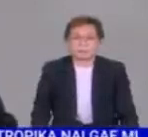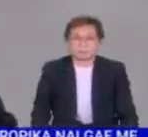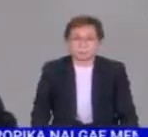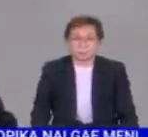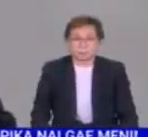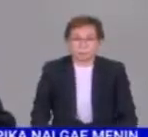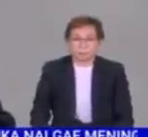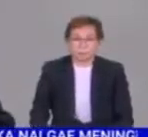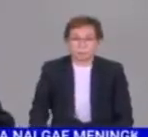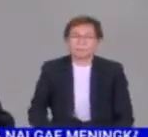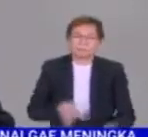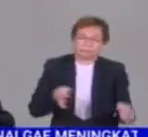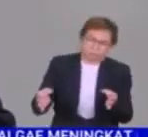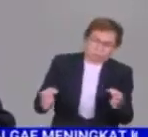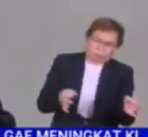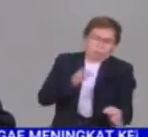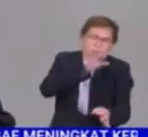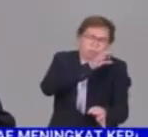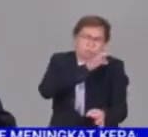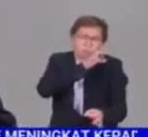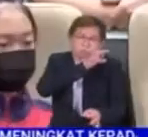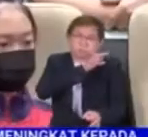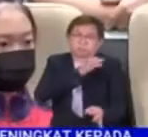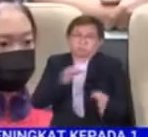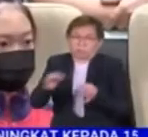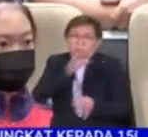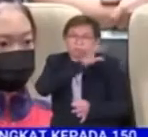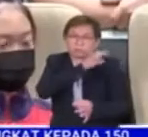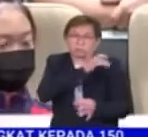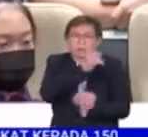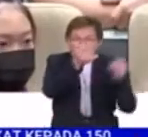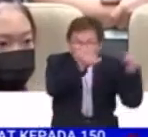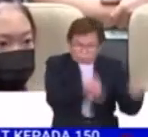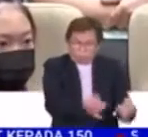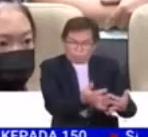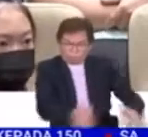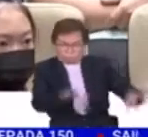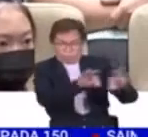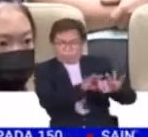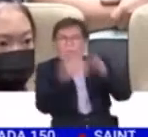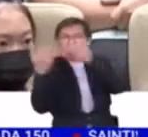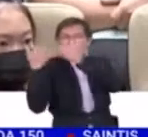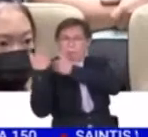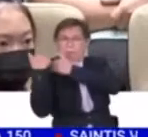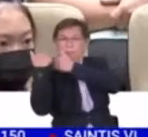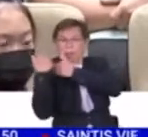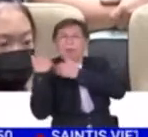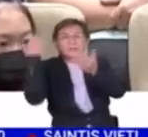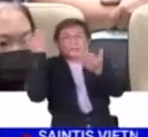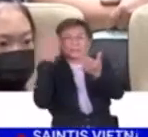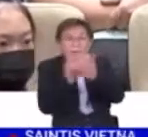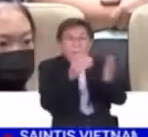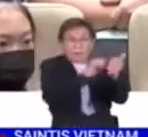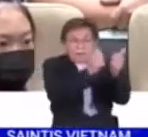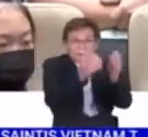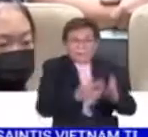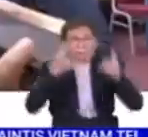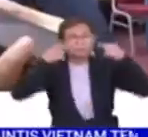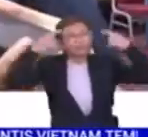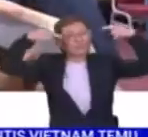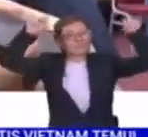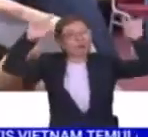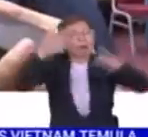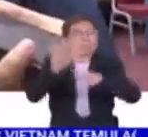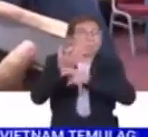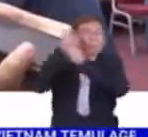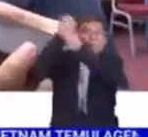shamugem jelas Beliau jurulatih juga merupakan individu penting dalam memainkan peranan hingga membolehkan atlet